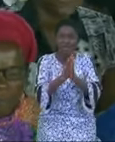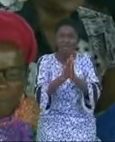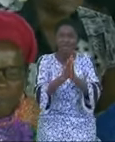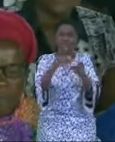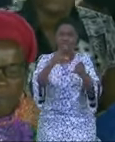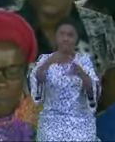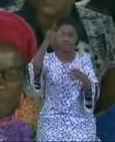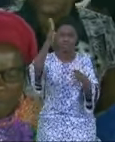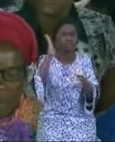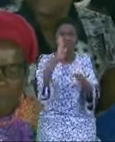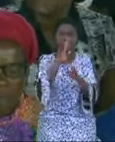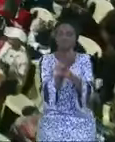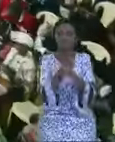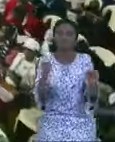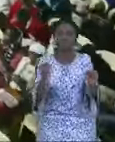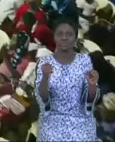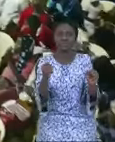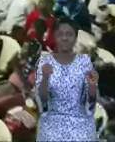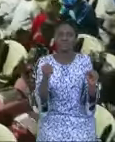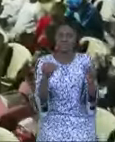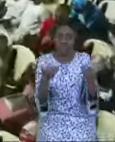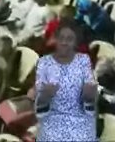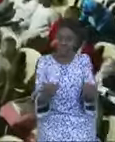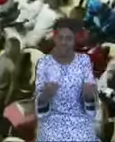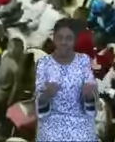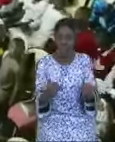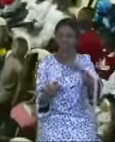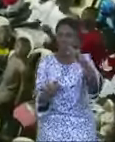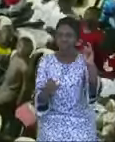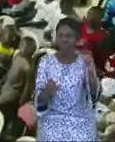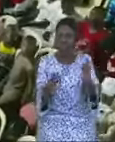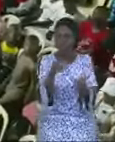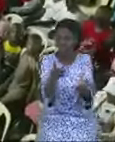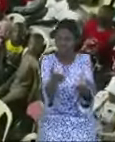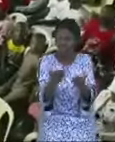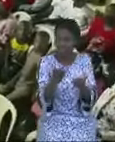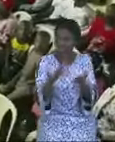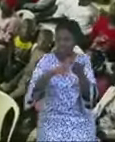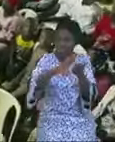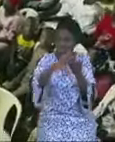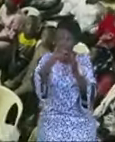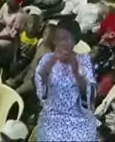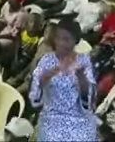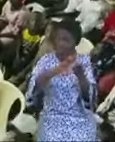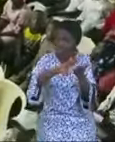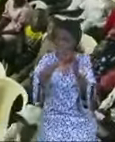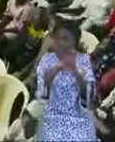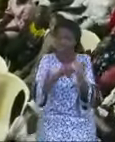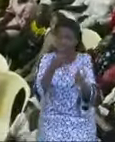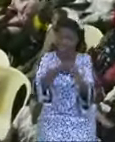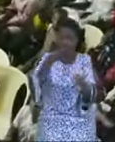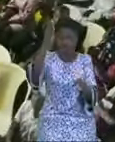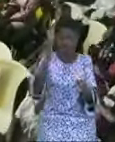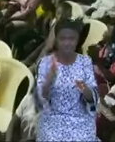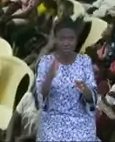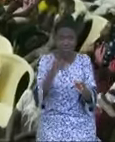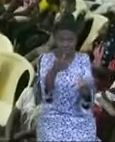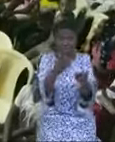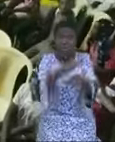les yeux fermés tu veux le pardon de la part du Seigneur tu veux que tout est